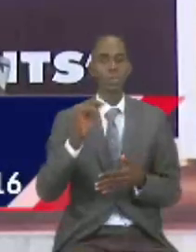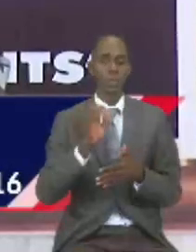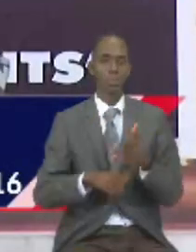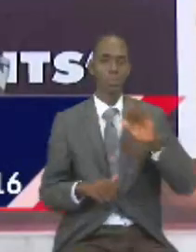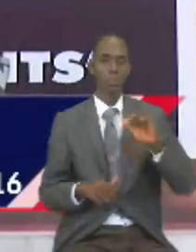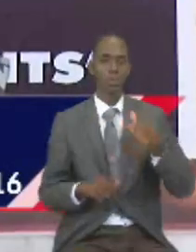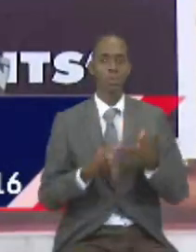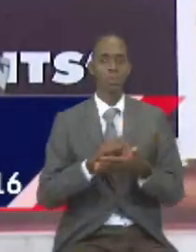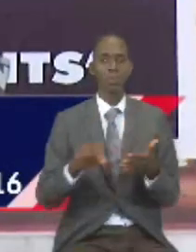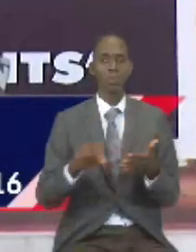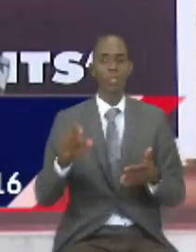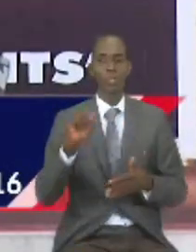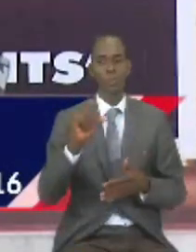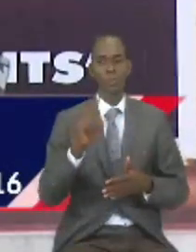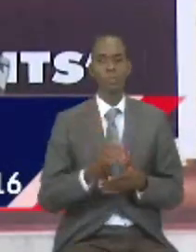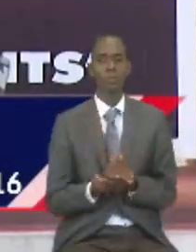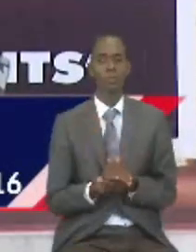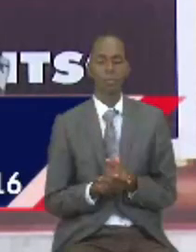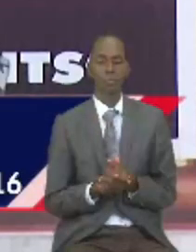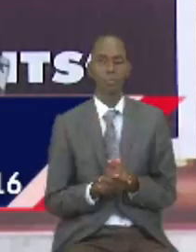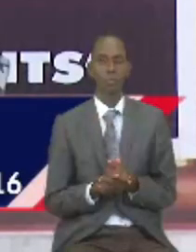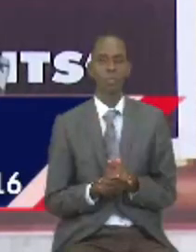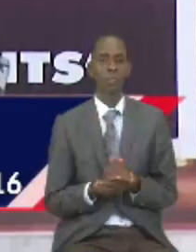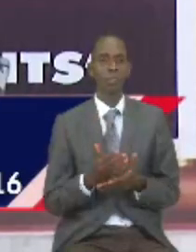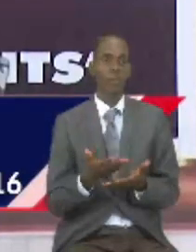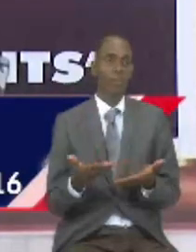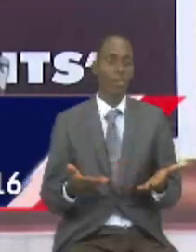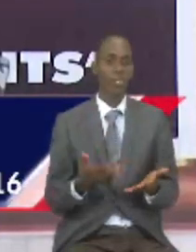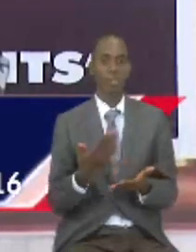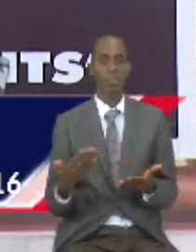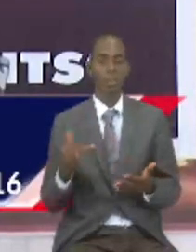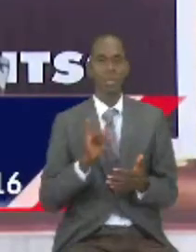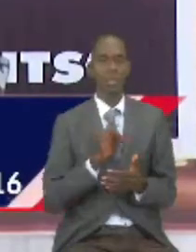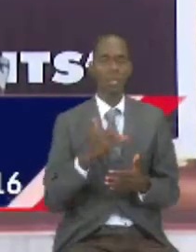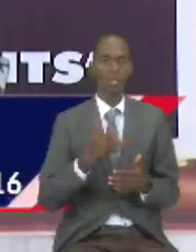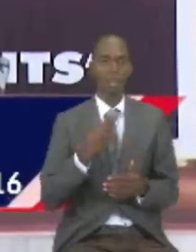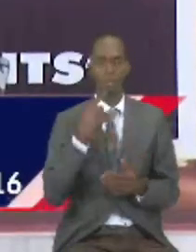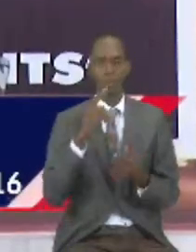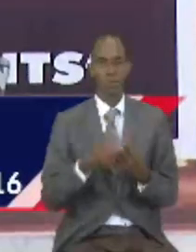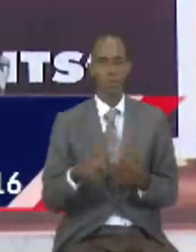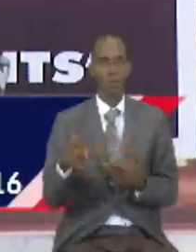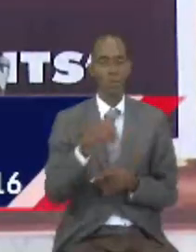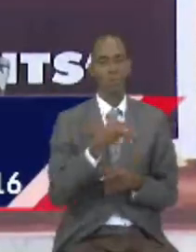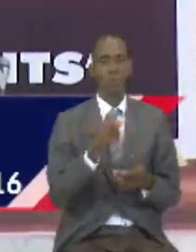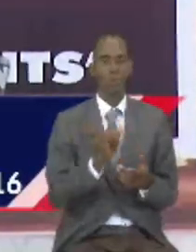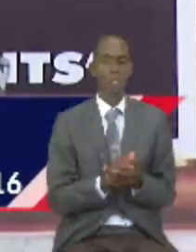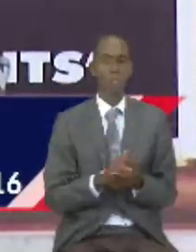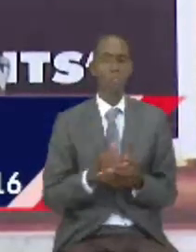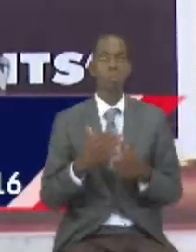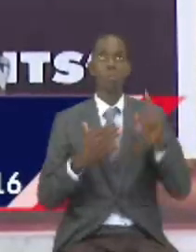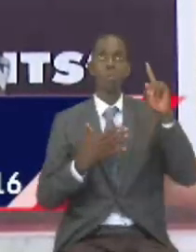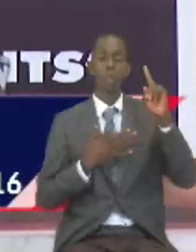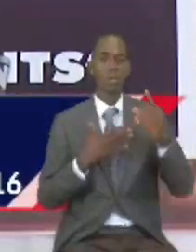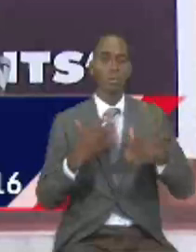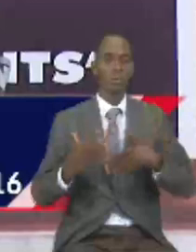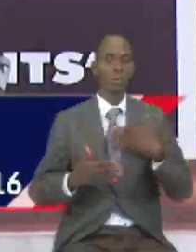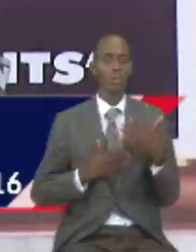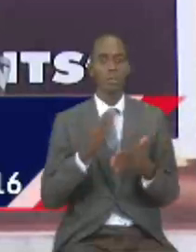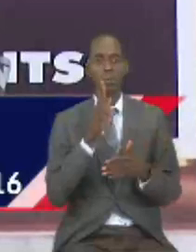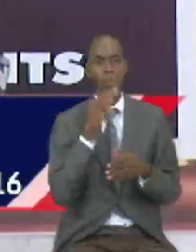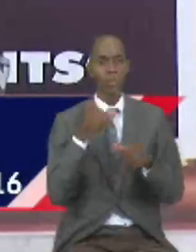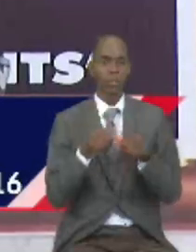chapitre 15, le verset 11. Je vous ai dit ces choses, afin que ma joie